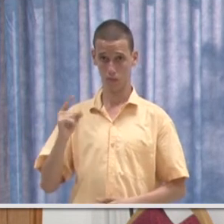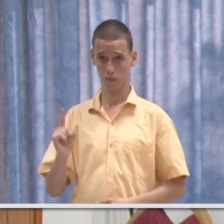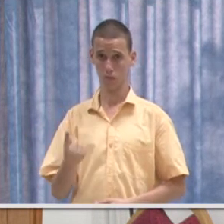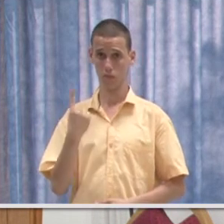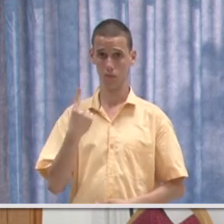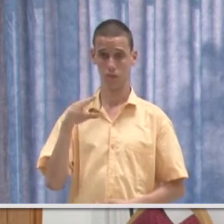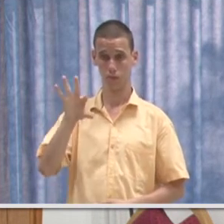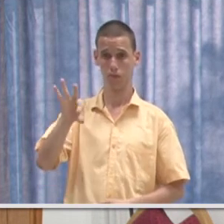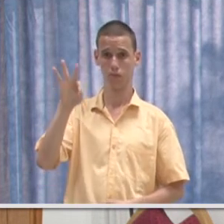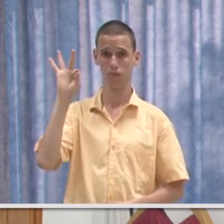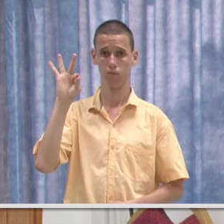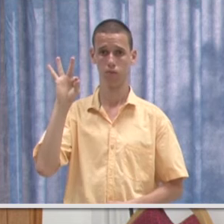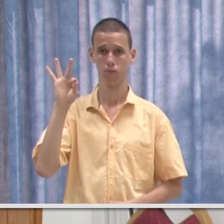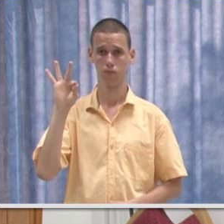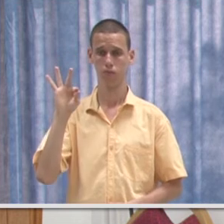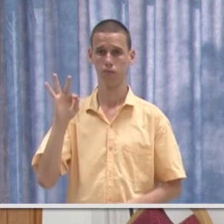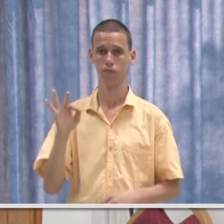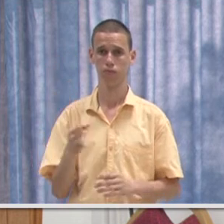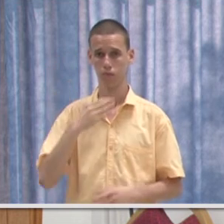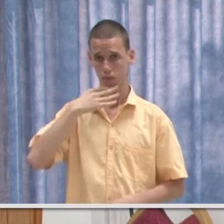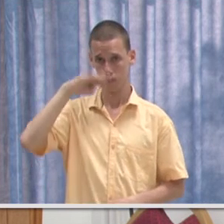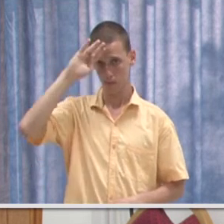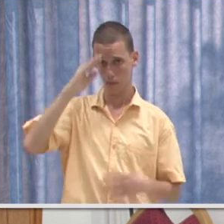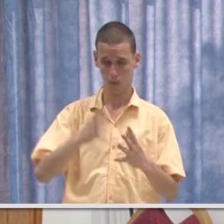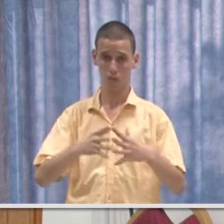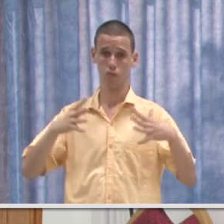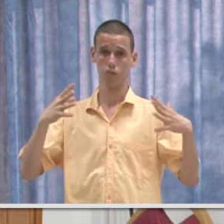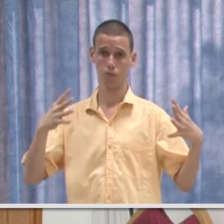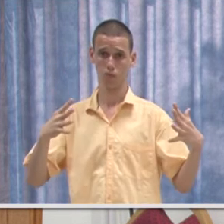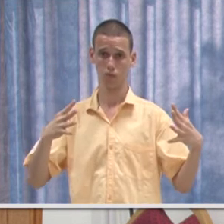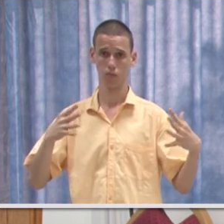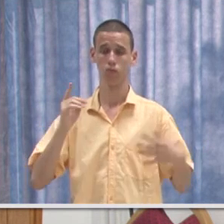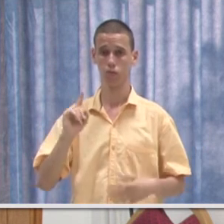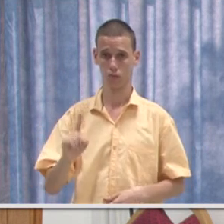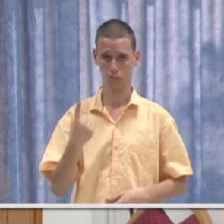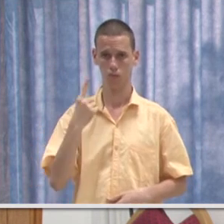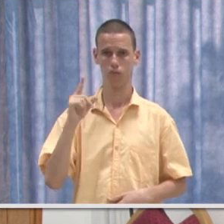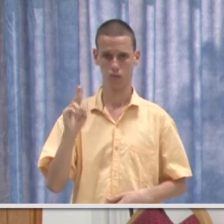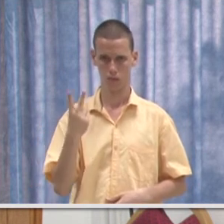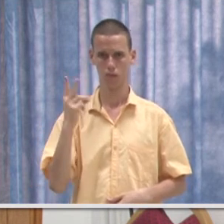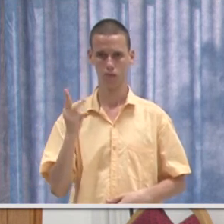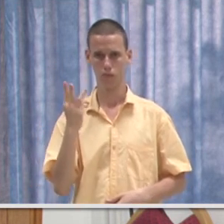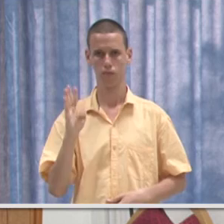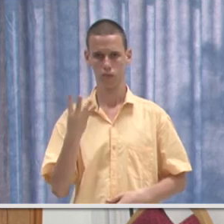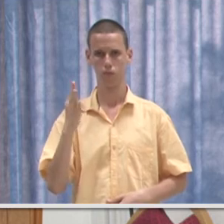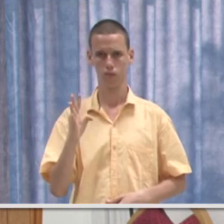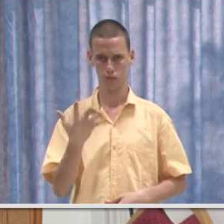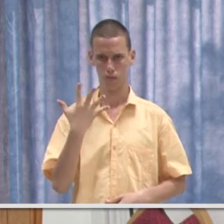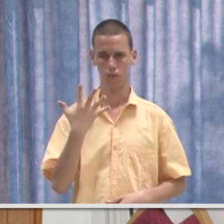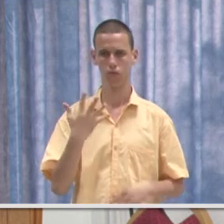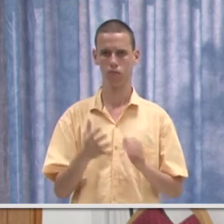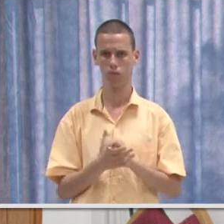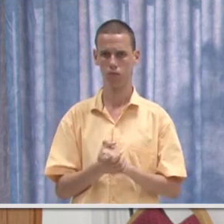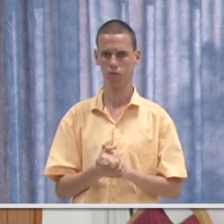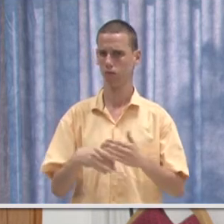mettre ben patients qui ben priorité de la liste. Et ça nous n'a pas restriction pour le moment. Mais